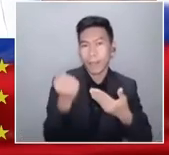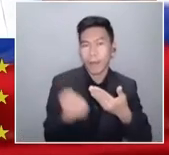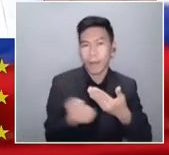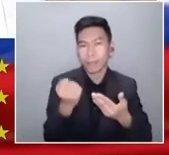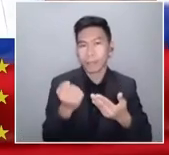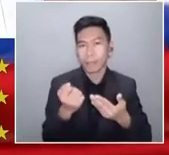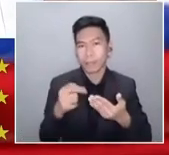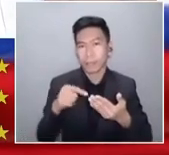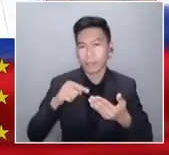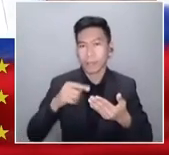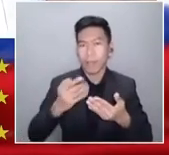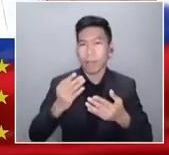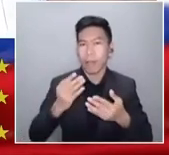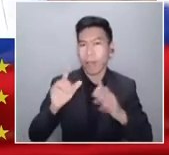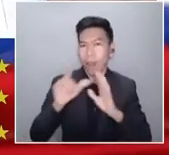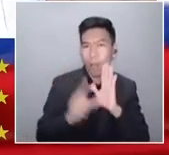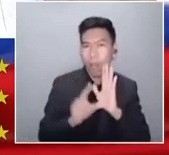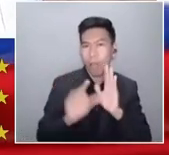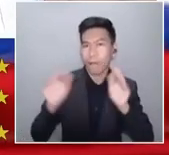bankruptcy law that is